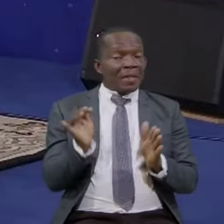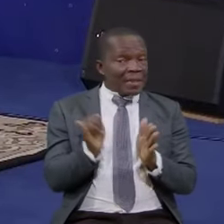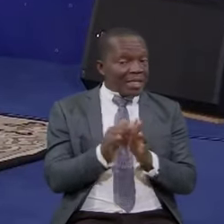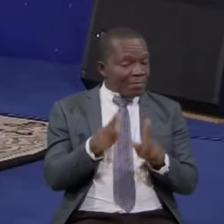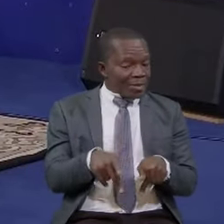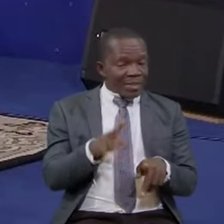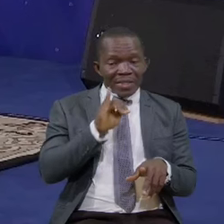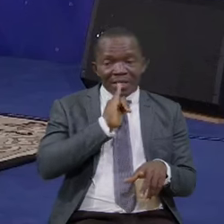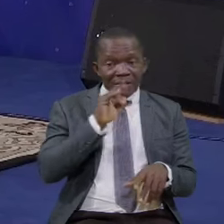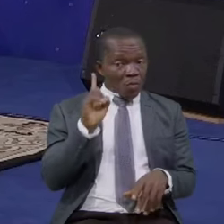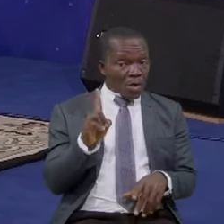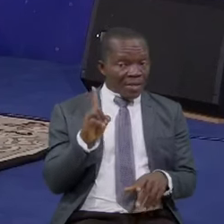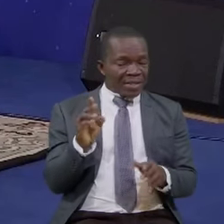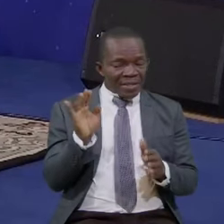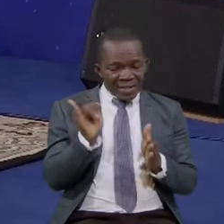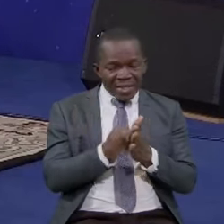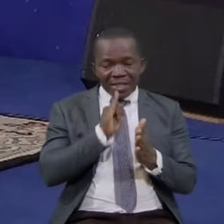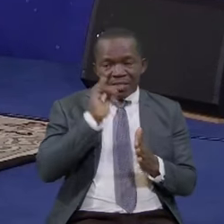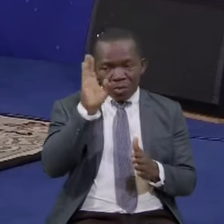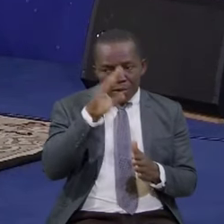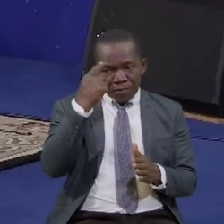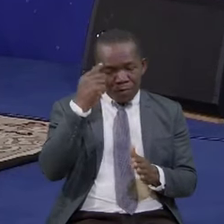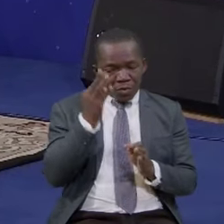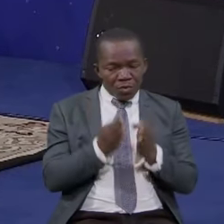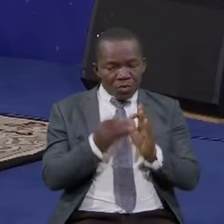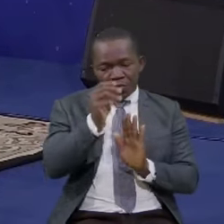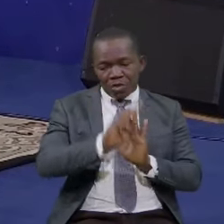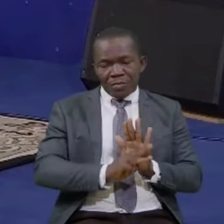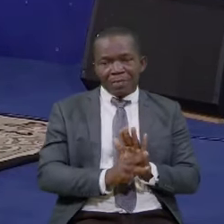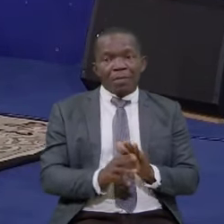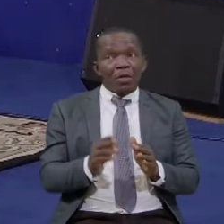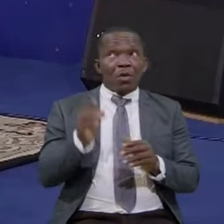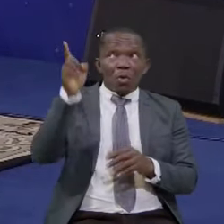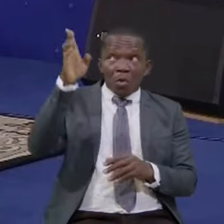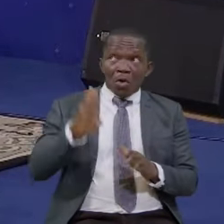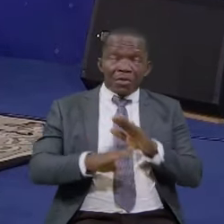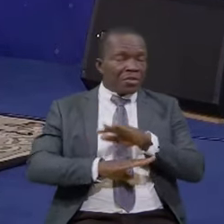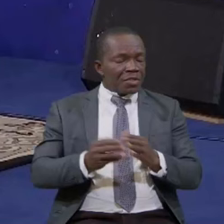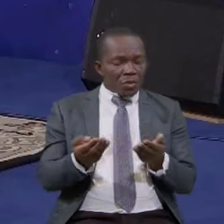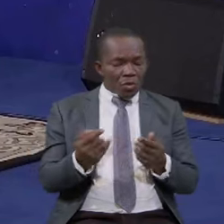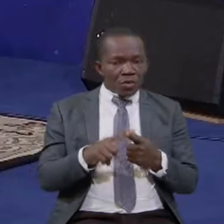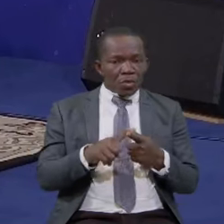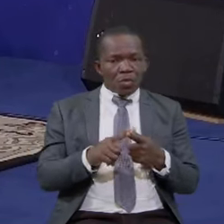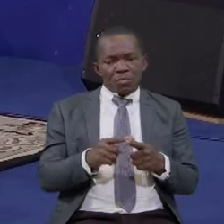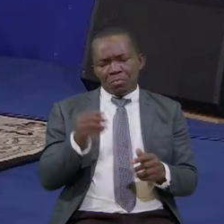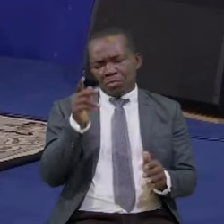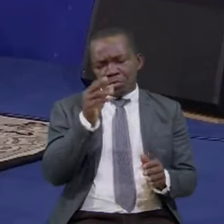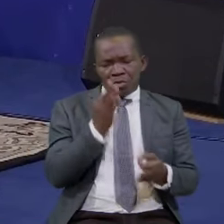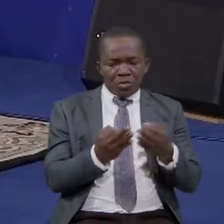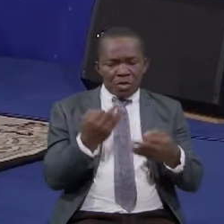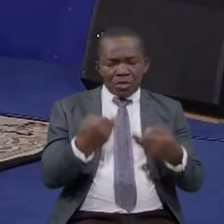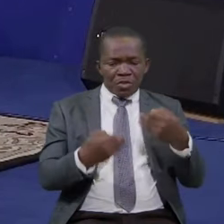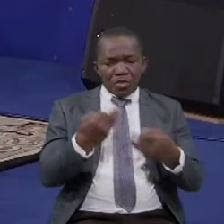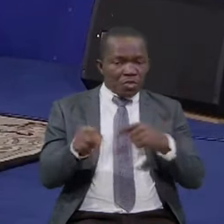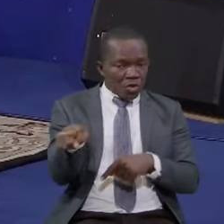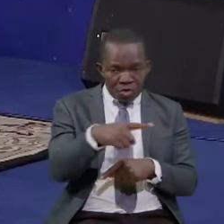juger il veut pas te condamner il veut que tu sois content il veut que tu sois sain il veut que tu avances mais tu as dit